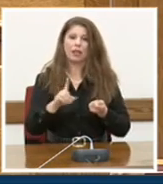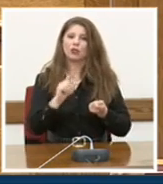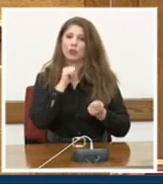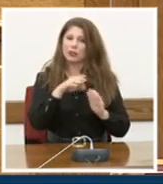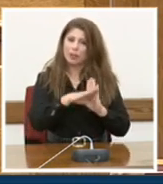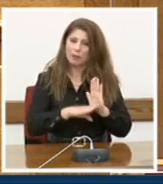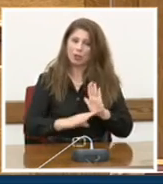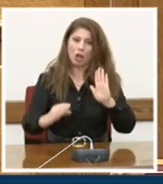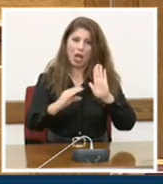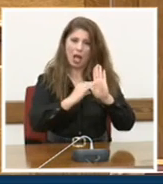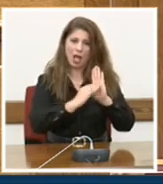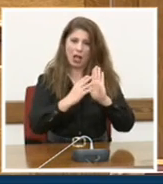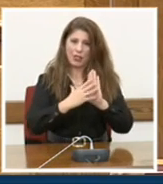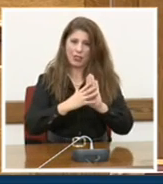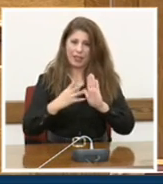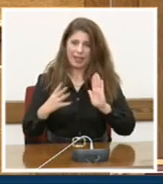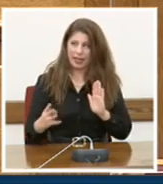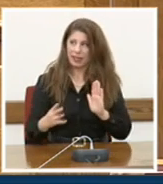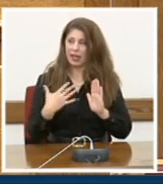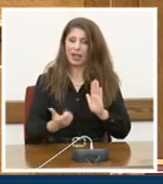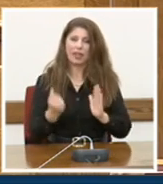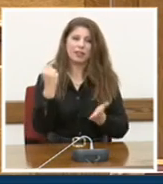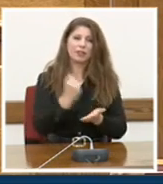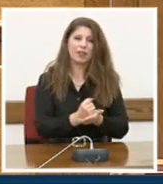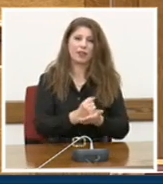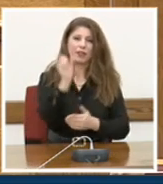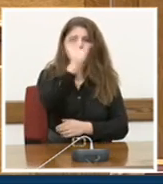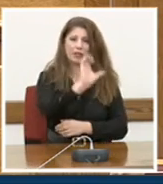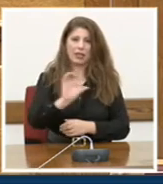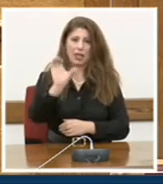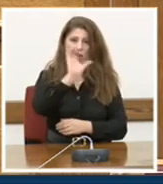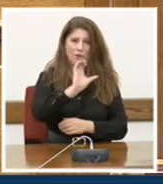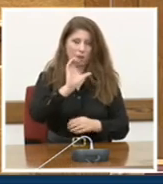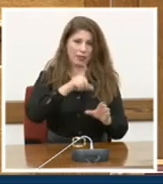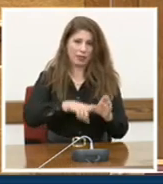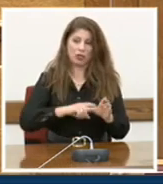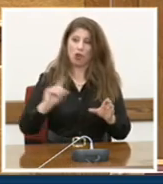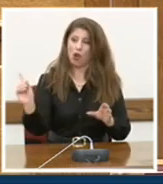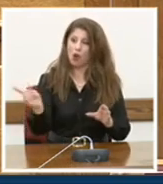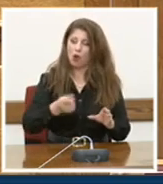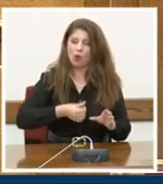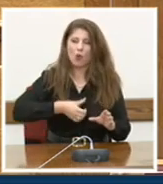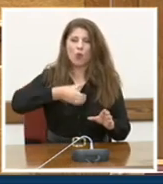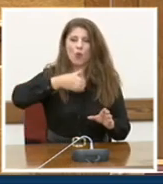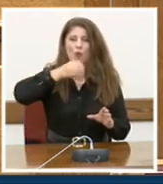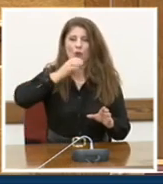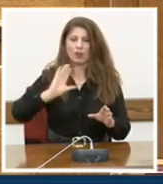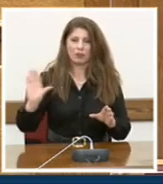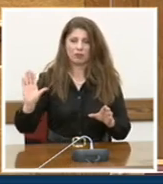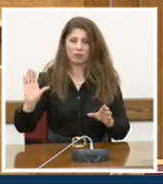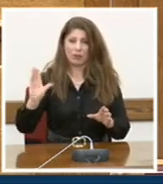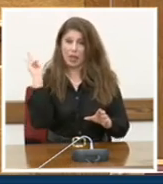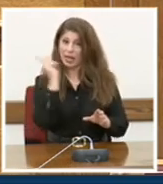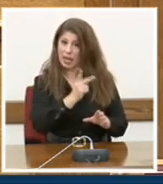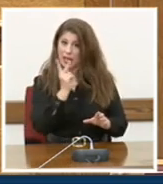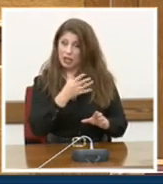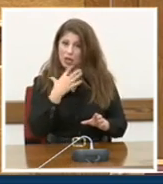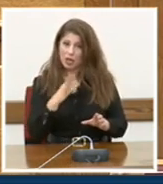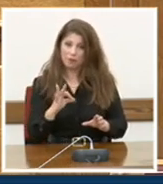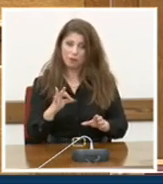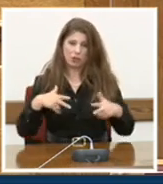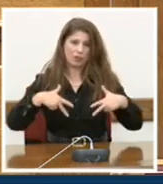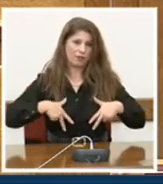τη σφραγίδα της Δημοκρατικής Ευρωπαϊκής Ένωσης, στην οποία όλοι πίνετε νερό. Μομφή λοιπόν στην κυβέρνηση της